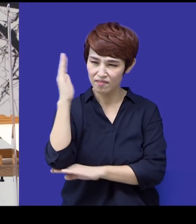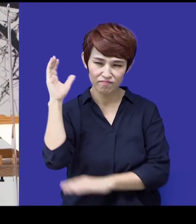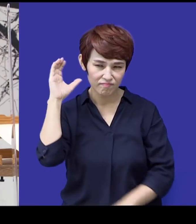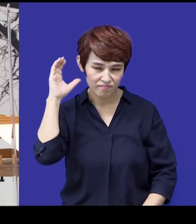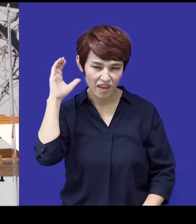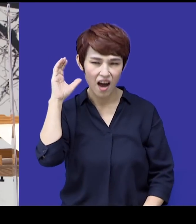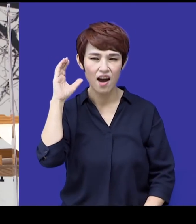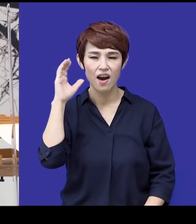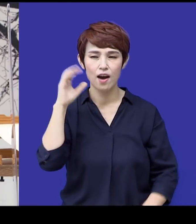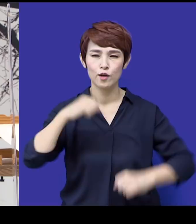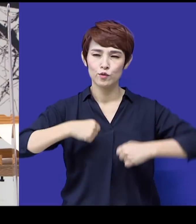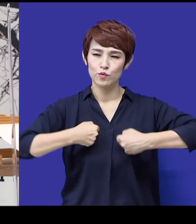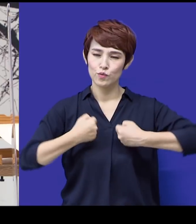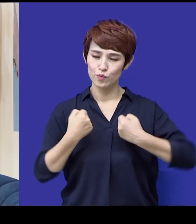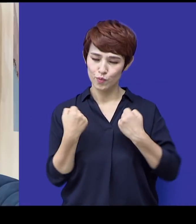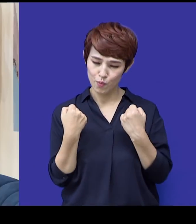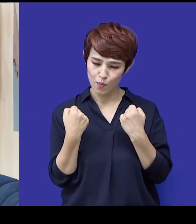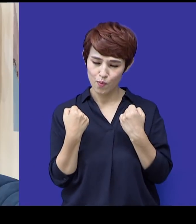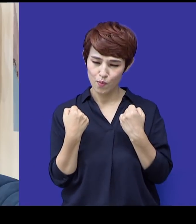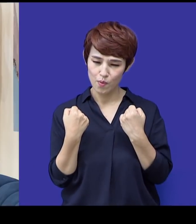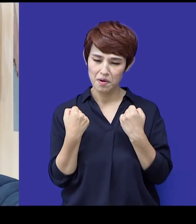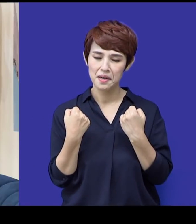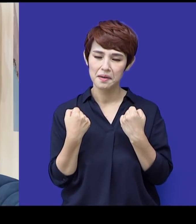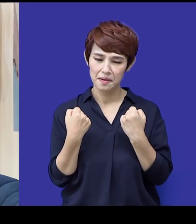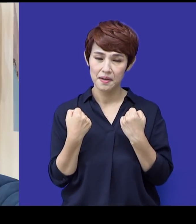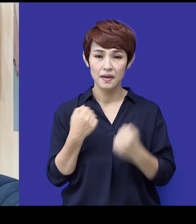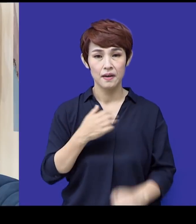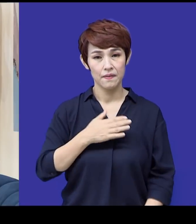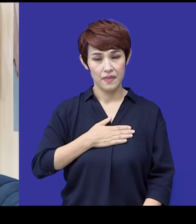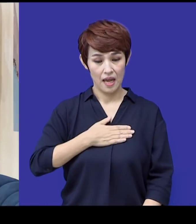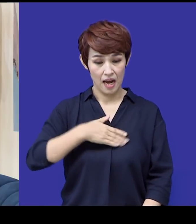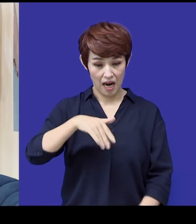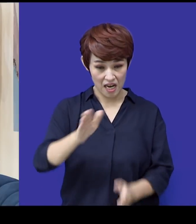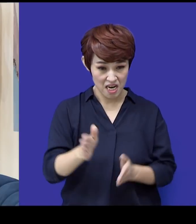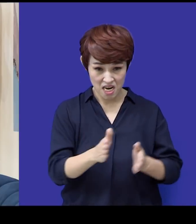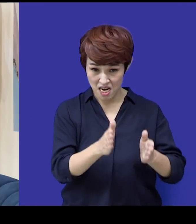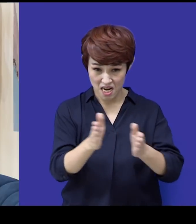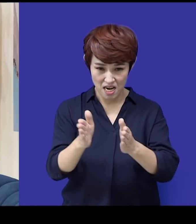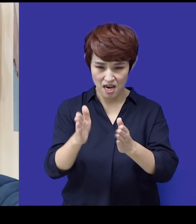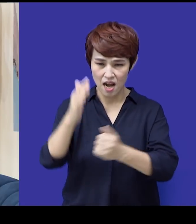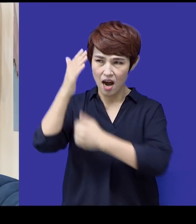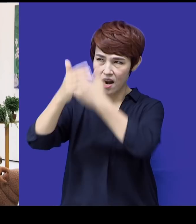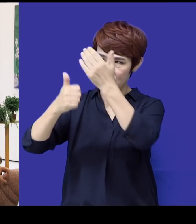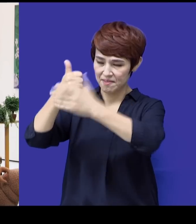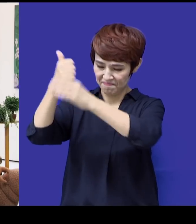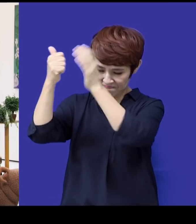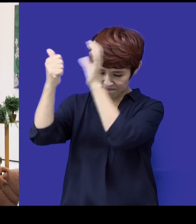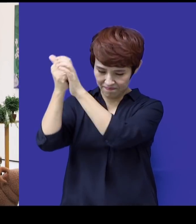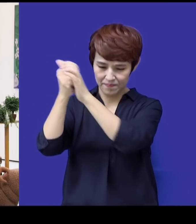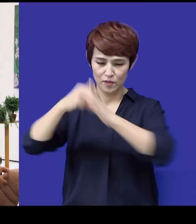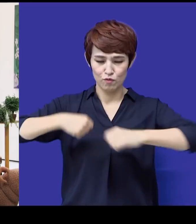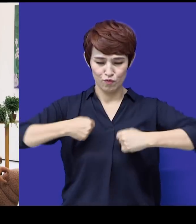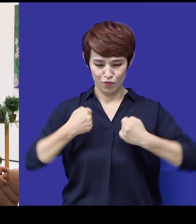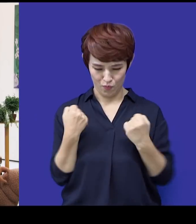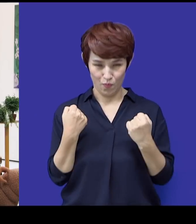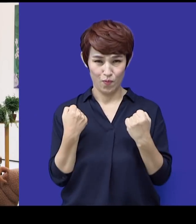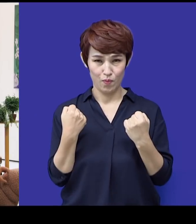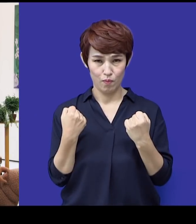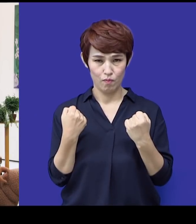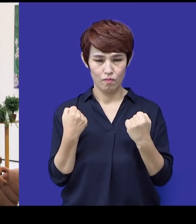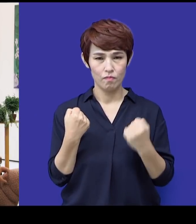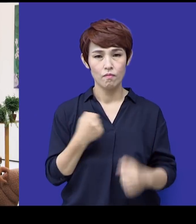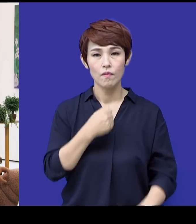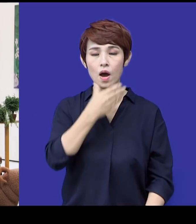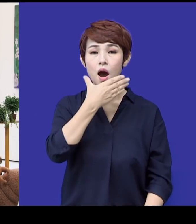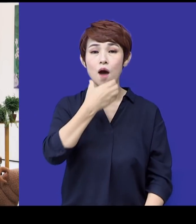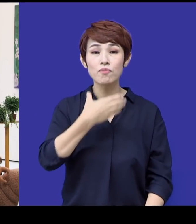느꼈습니다. 이게 내가 가는 길은 주님이 가실 테니 저 순종합니다 했는데, 어떻게 보면